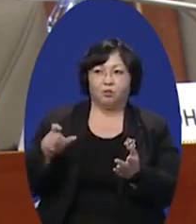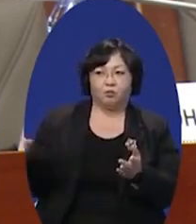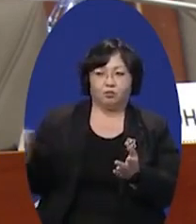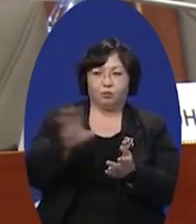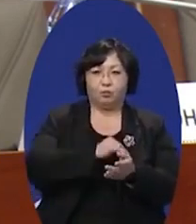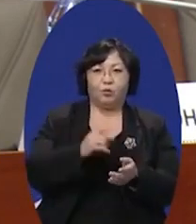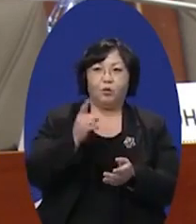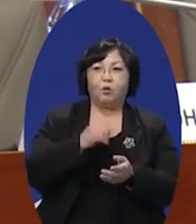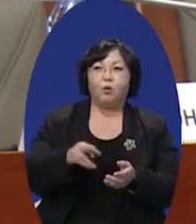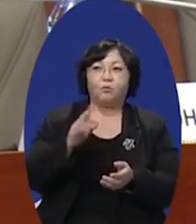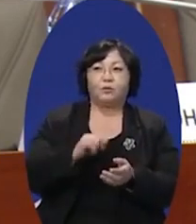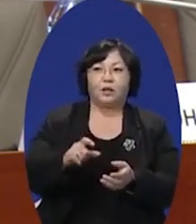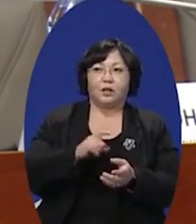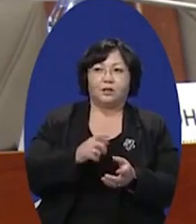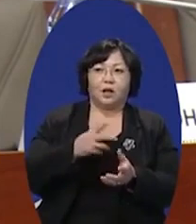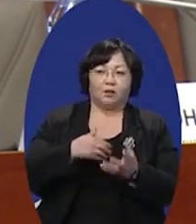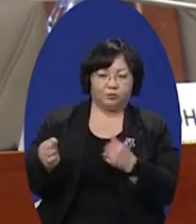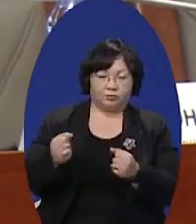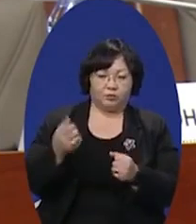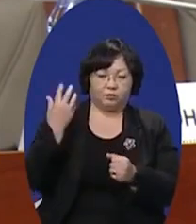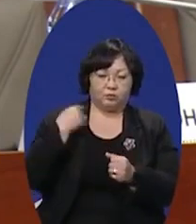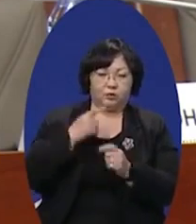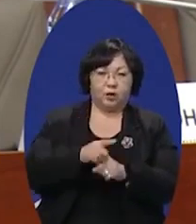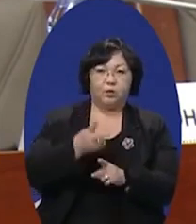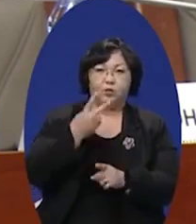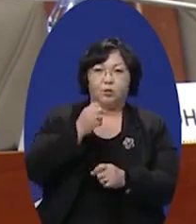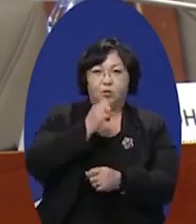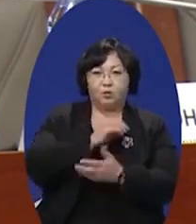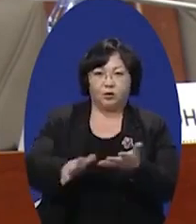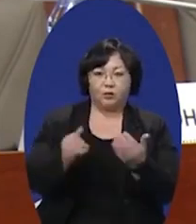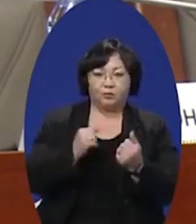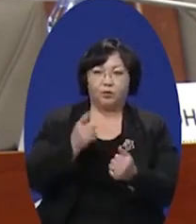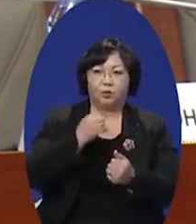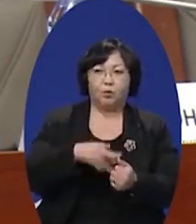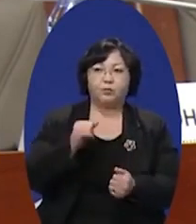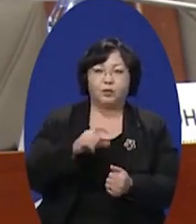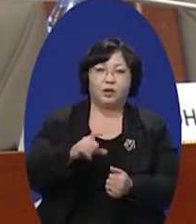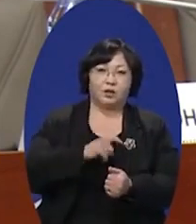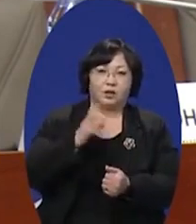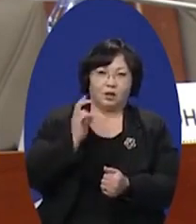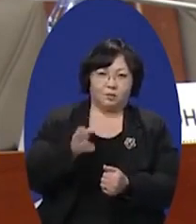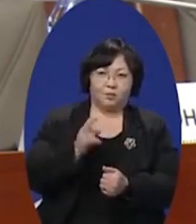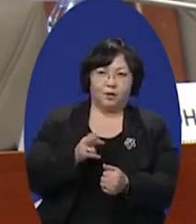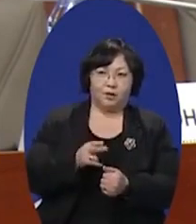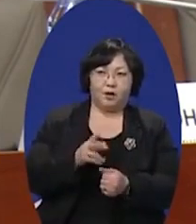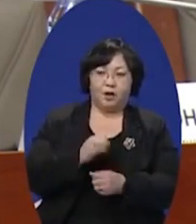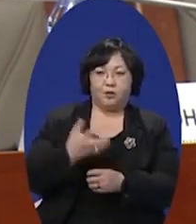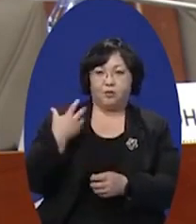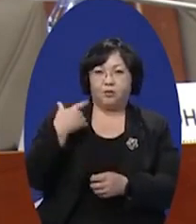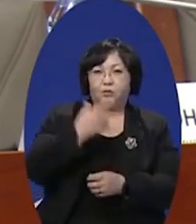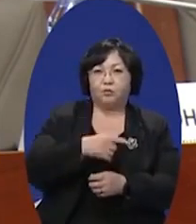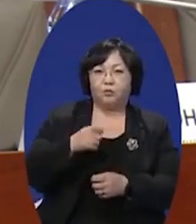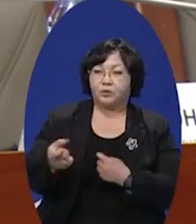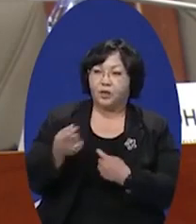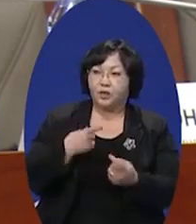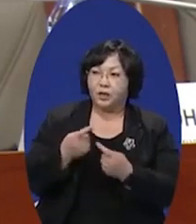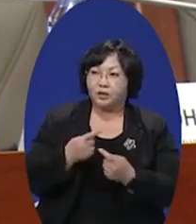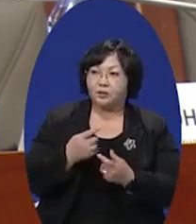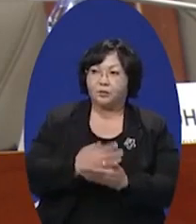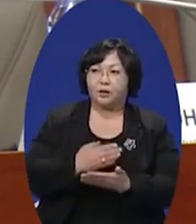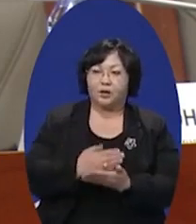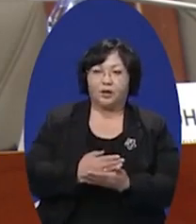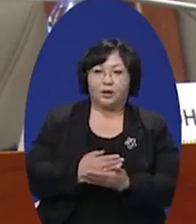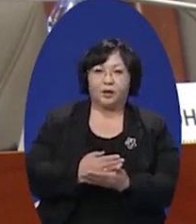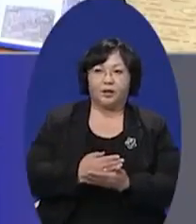одоо хувьцаа эзэмшижсэн тэргээр одоо хувьцааг нь худалдаж авсан эзэмшсэн тийм компани юм. Тэгээ хариуцч байгаа улсуудтай яриад ингэсэн чинь зэрэг